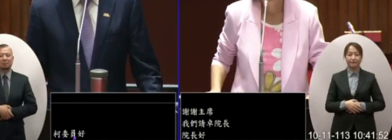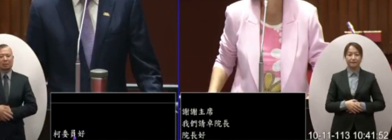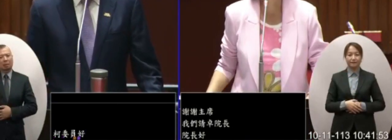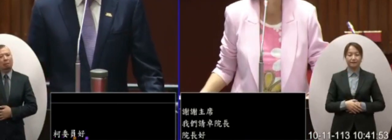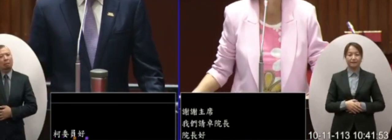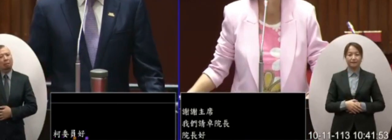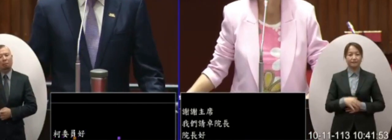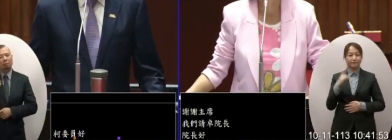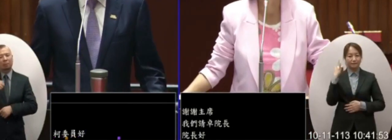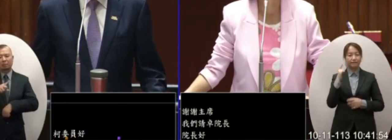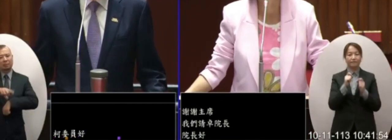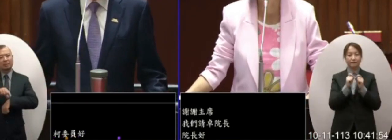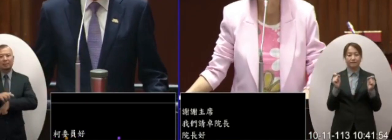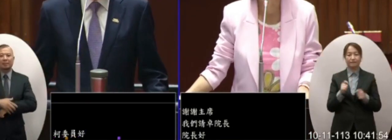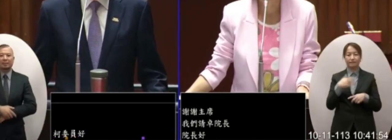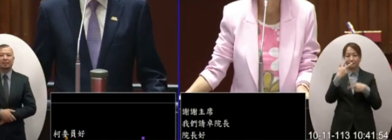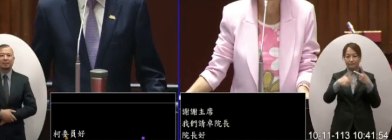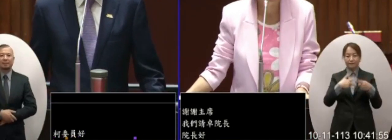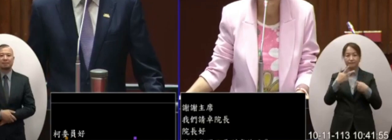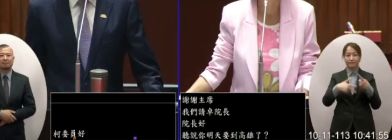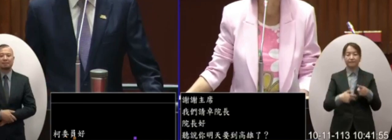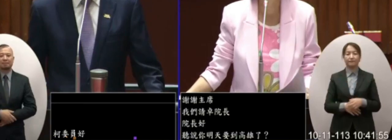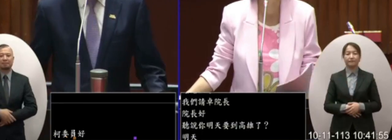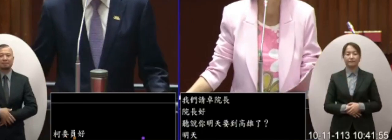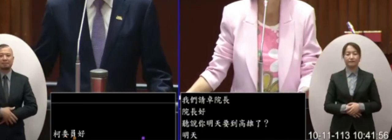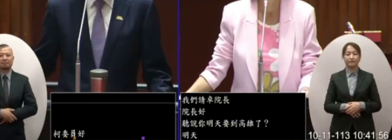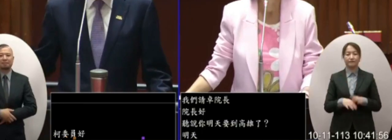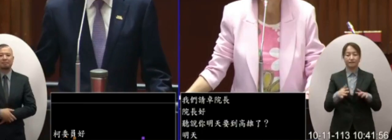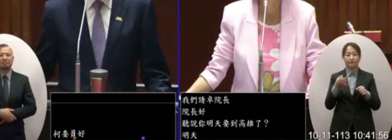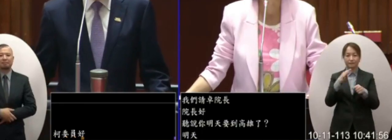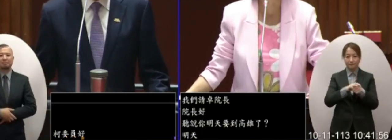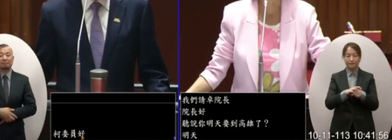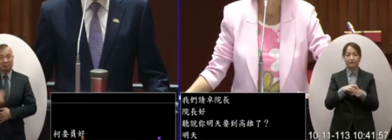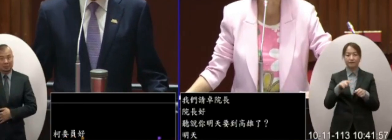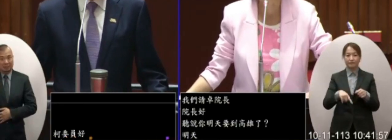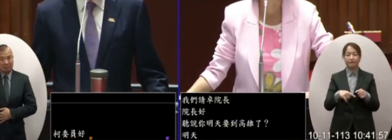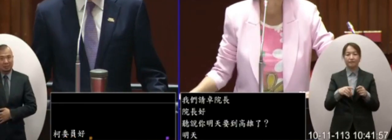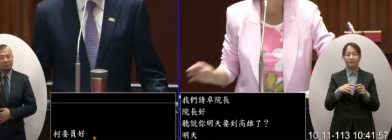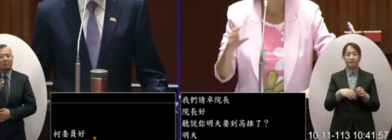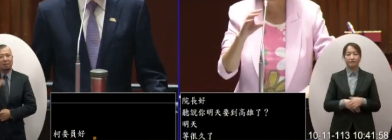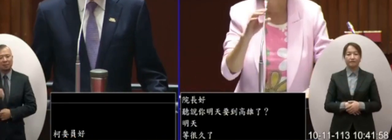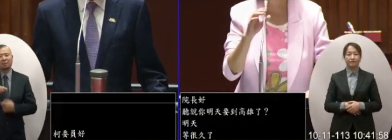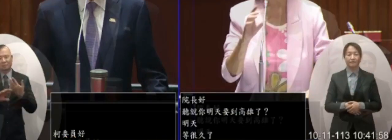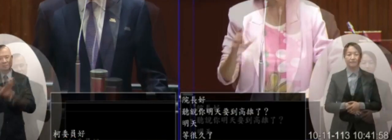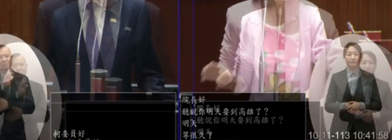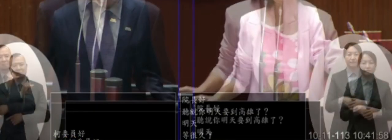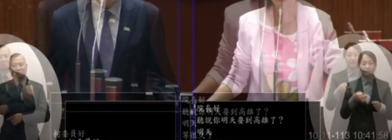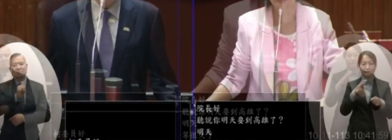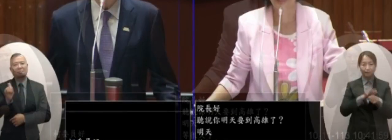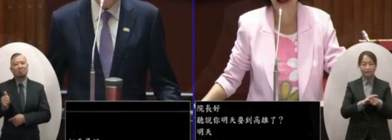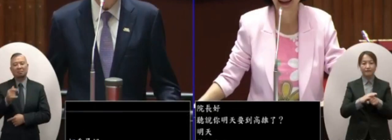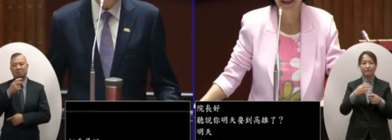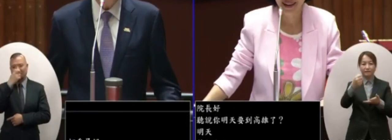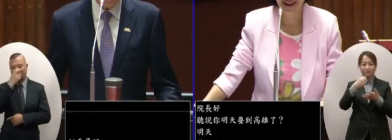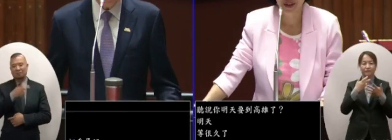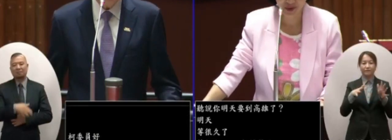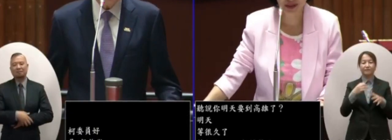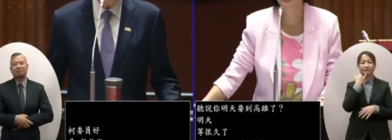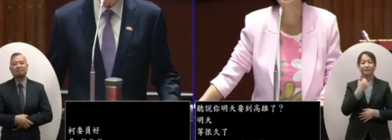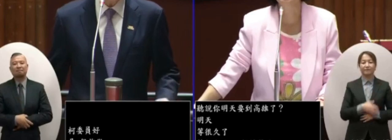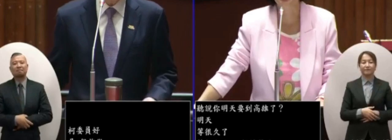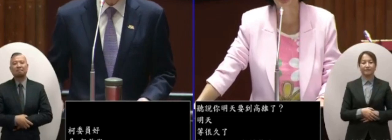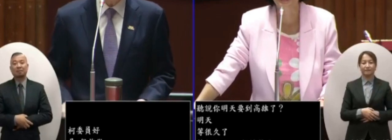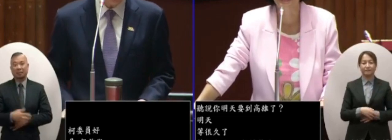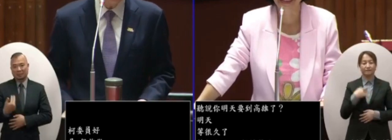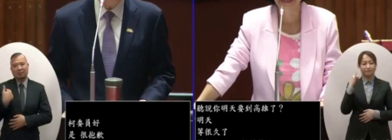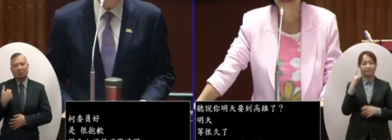的啊，哈，一礼拜啊，所以哈， 但是我上礼拜也是在其他地方， 上礼拜他追过来了，哈， 好，上礼拜也是在其他地